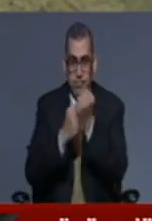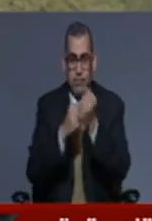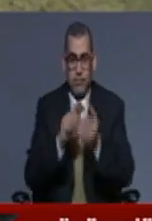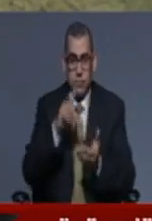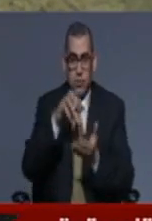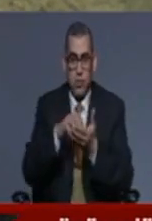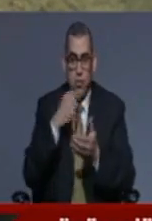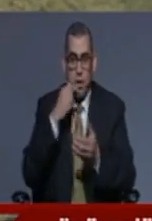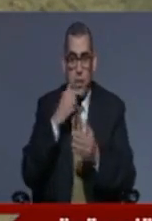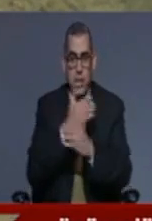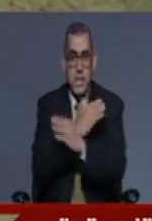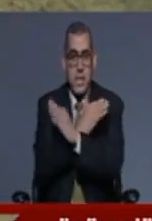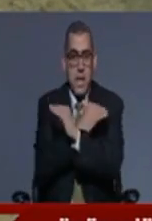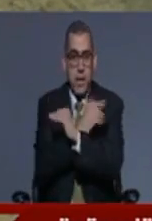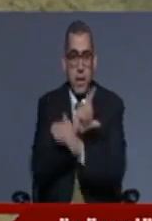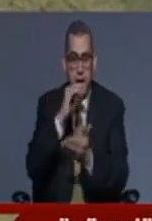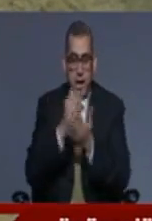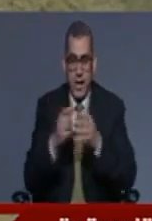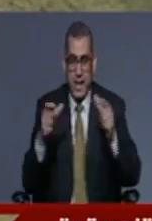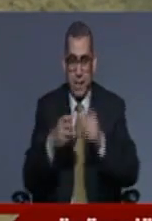زامبيا،